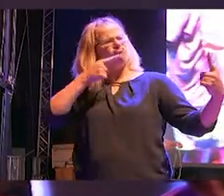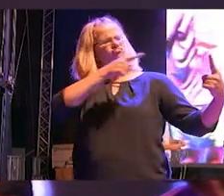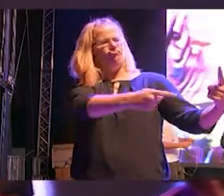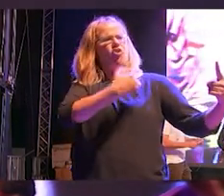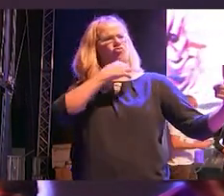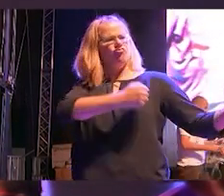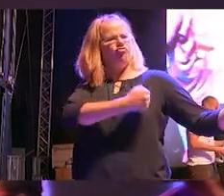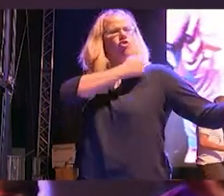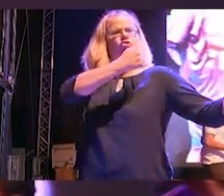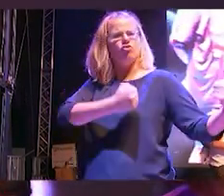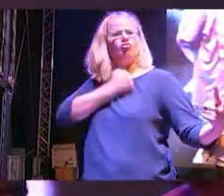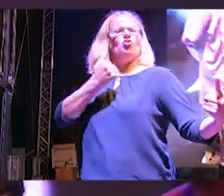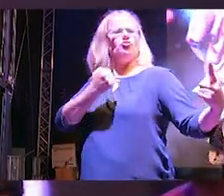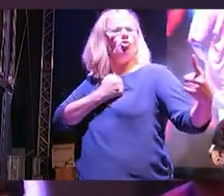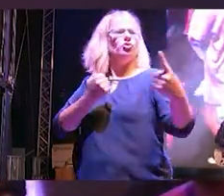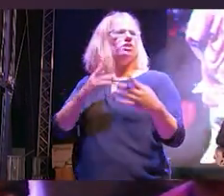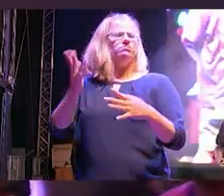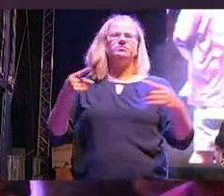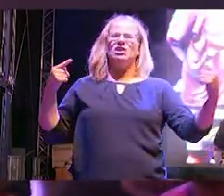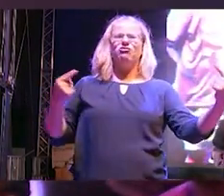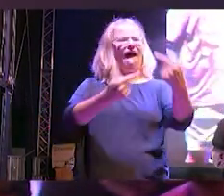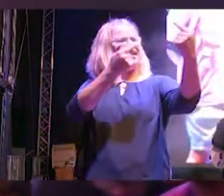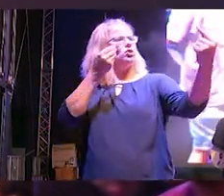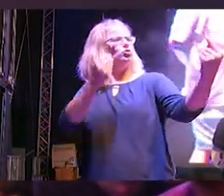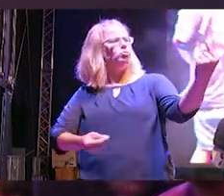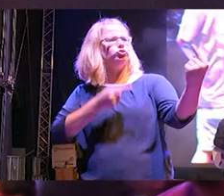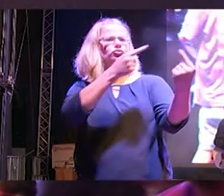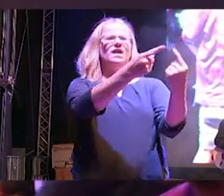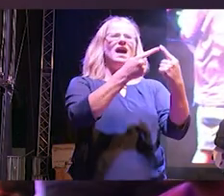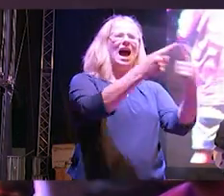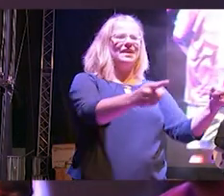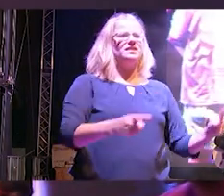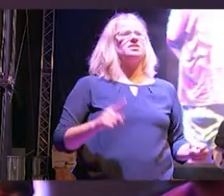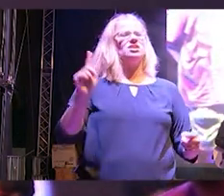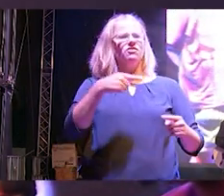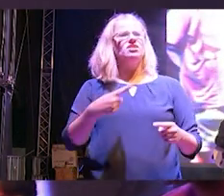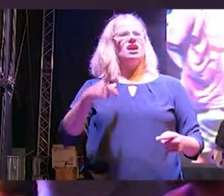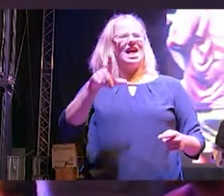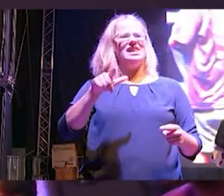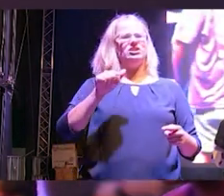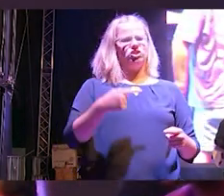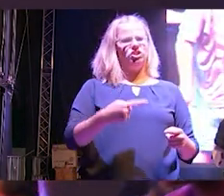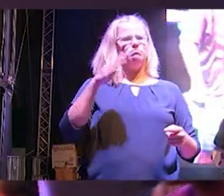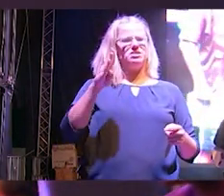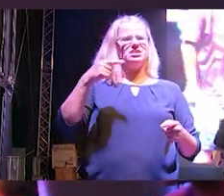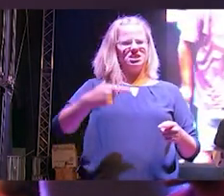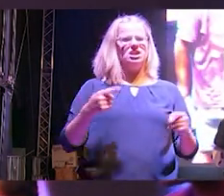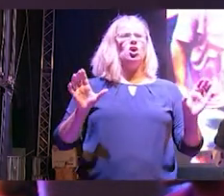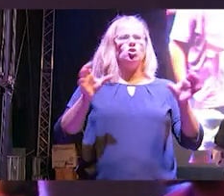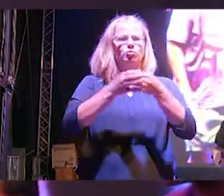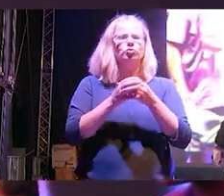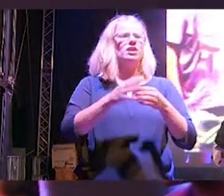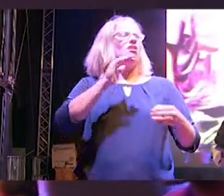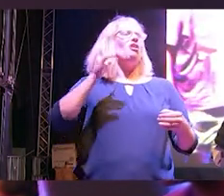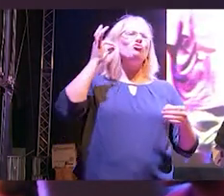Feinde sind in der Regel immer diejenigen, die irgendwie anders zu sein scheinen. Wir als LGBT-Communities, genauso wie Frauen,